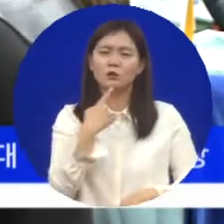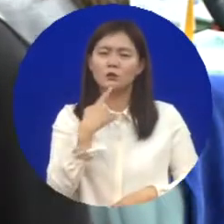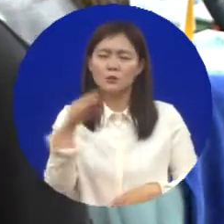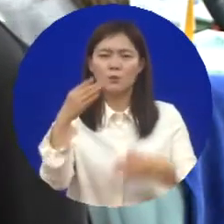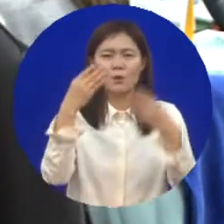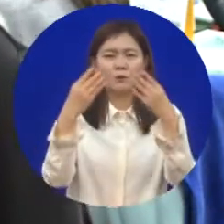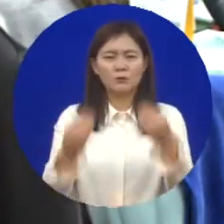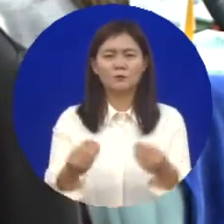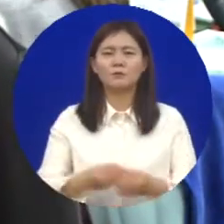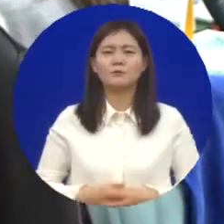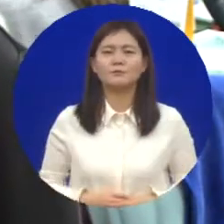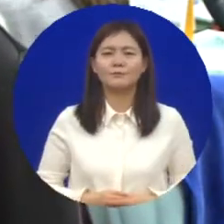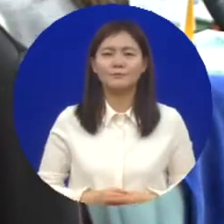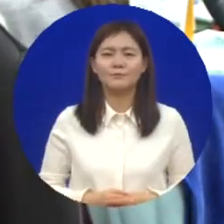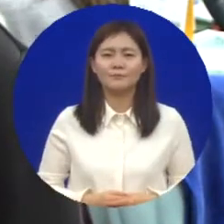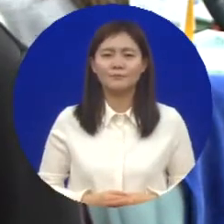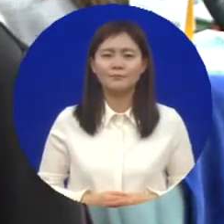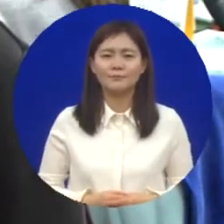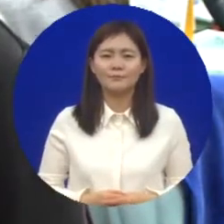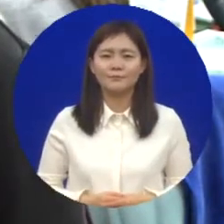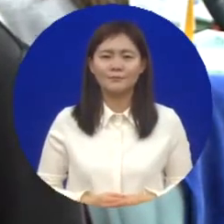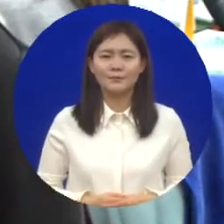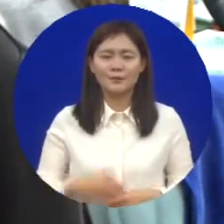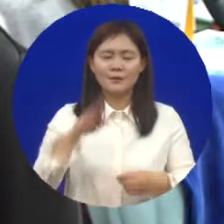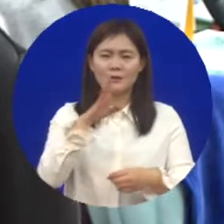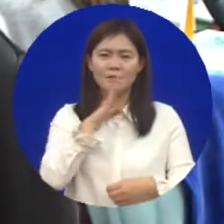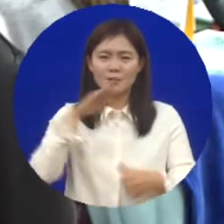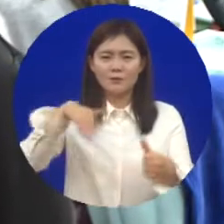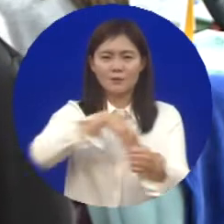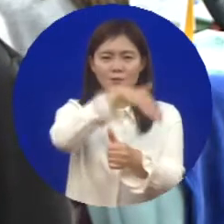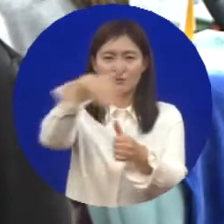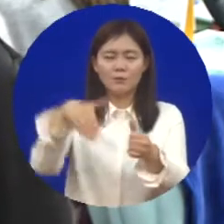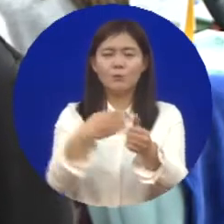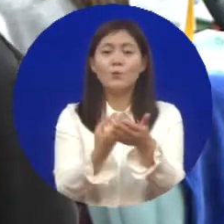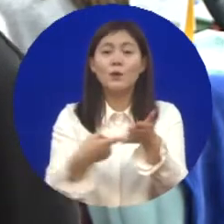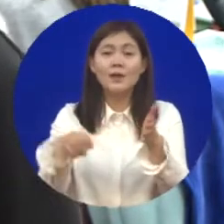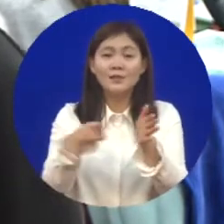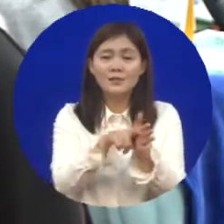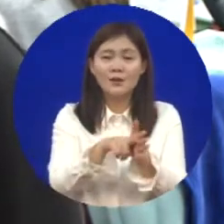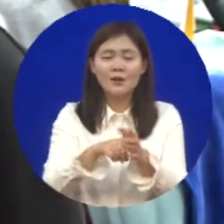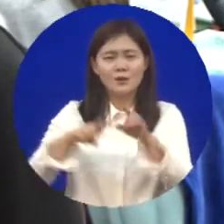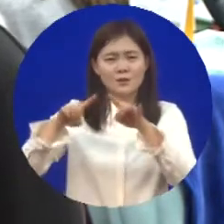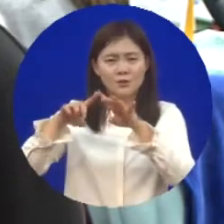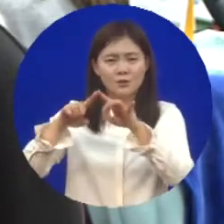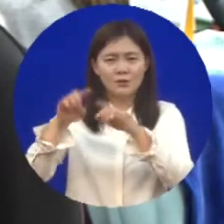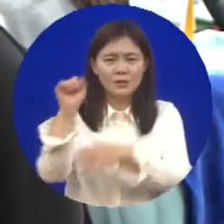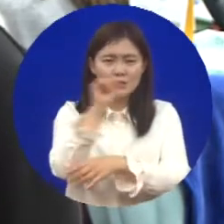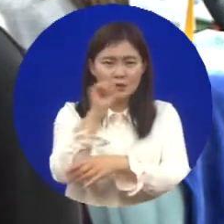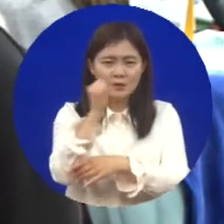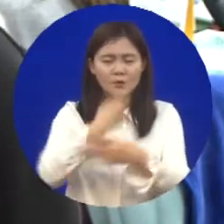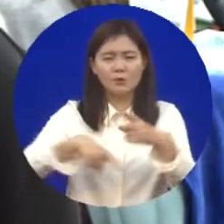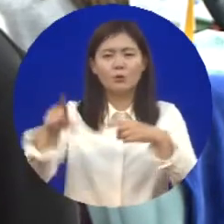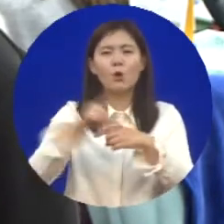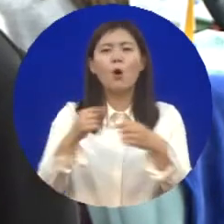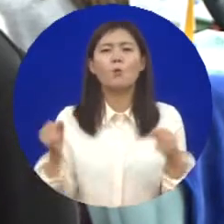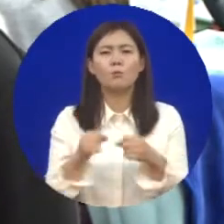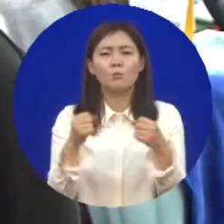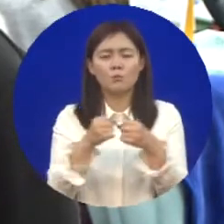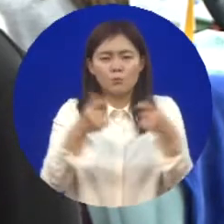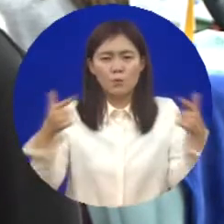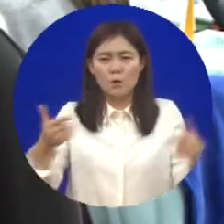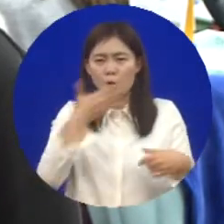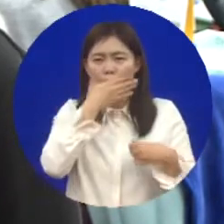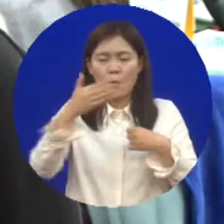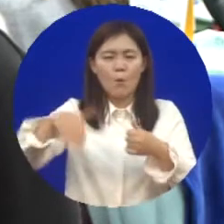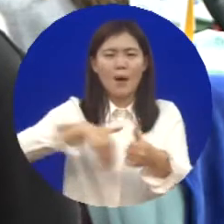시작해서 1분 만에 접수가 마감되었습니다. 쾌적한 대기 환경을 위해서 본 전기 자동차가 올해 또 더 보급될 수